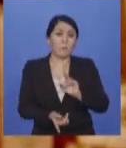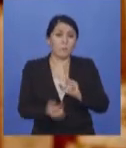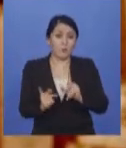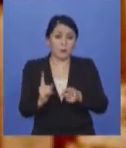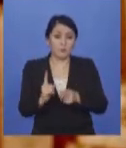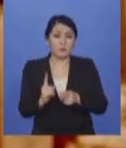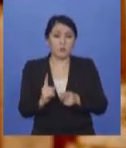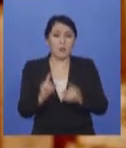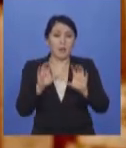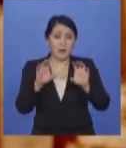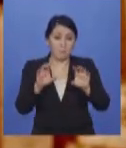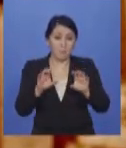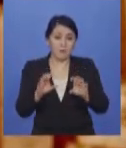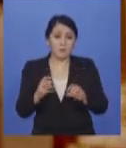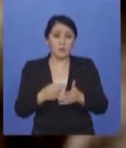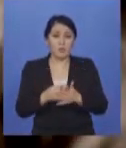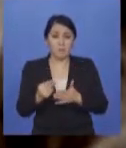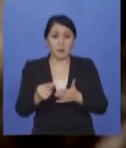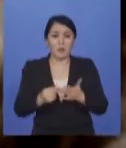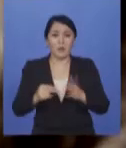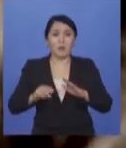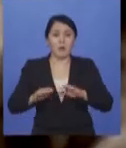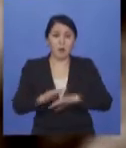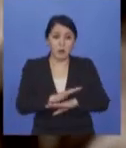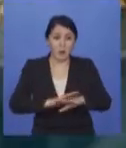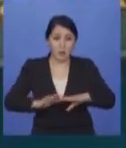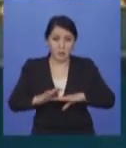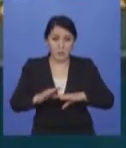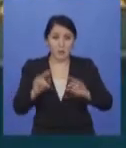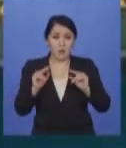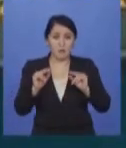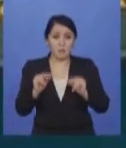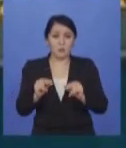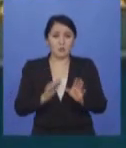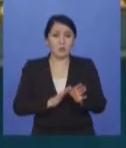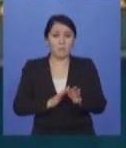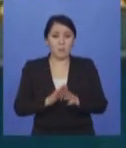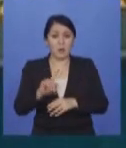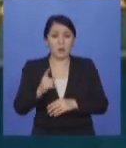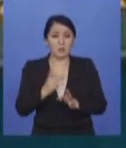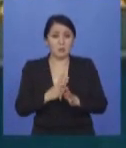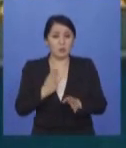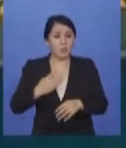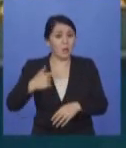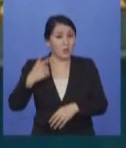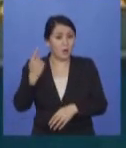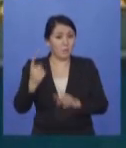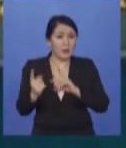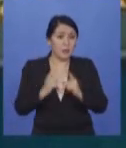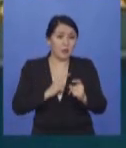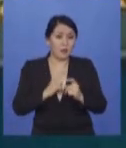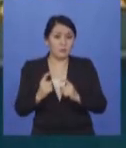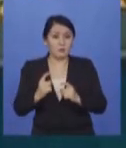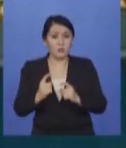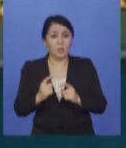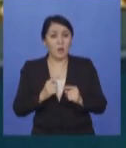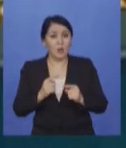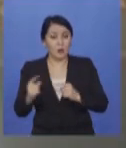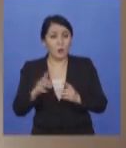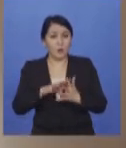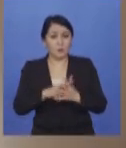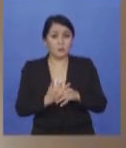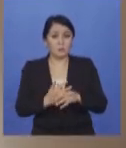әкелетін заңдарды шығарып қол қойған. Халқына қалтықсыз қызмет еткен тұлға бірінші кезекте сауатсыздықпен күресті. Шалғай аудандарда